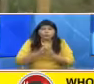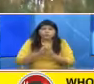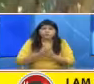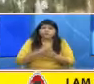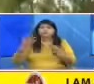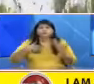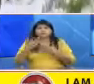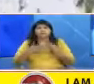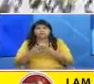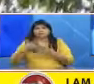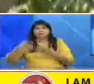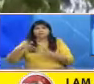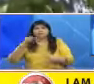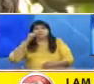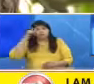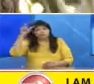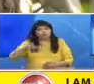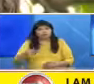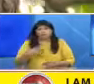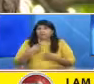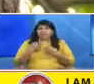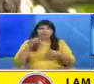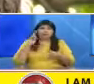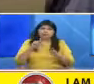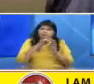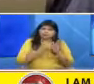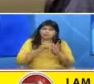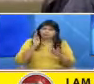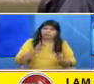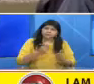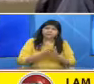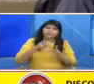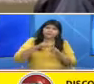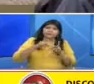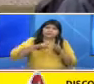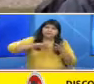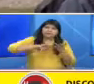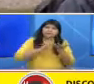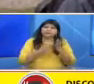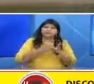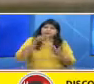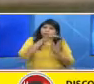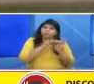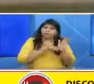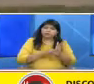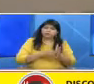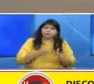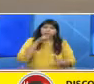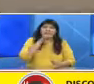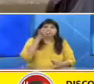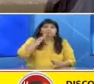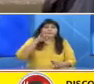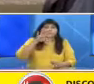मैं हैरान हूँ कि लोगों की कितनी रुचि होती है। डिस्कवरी ने इस कार्यक्रम को 165 देशों